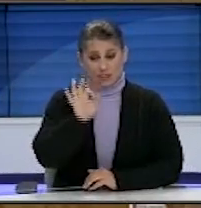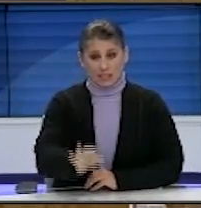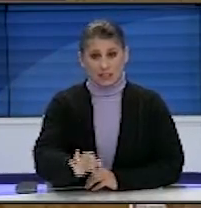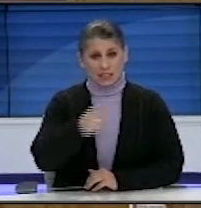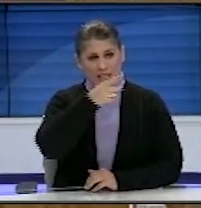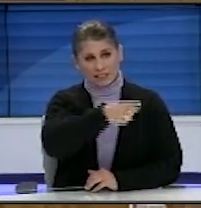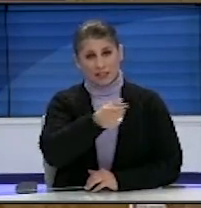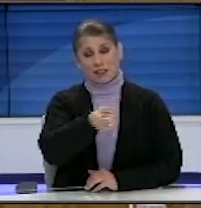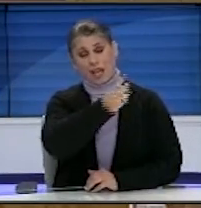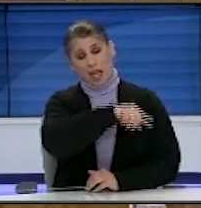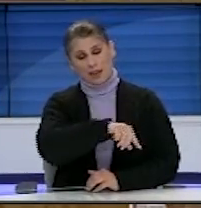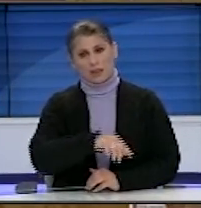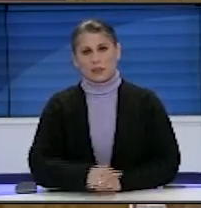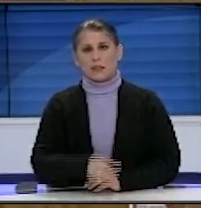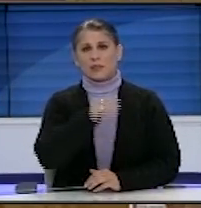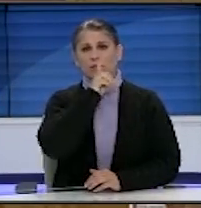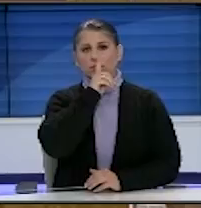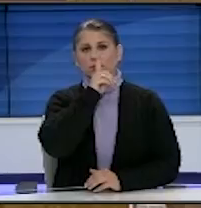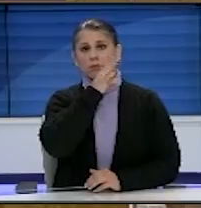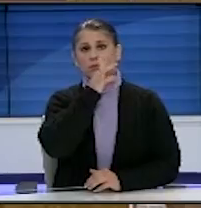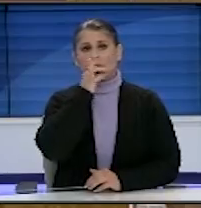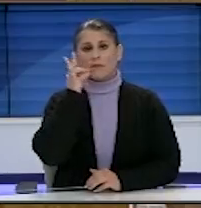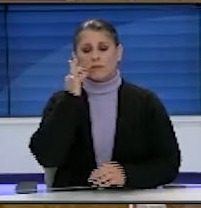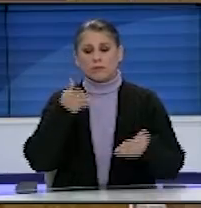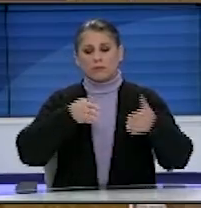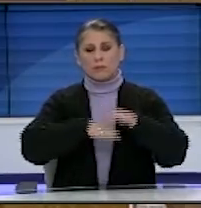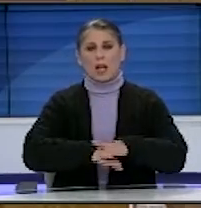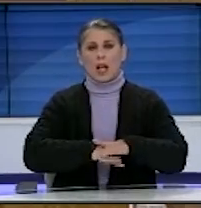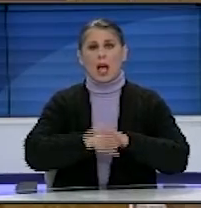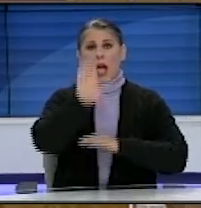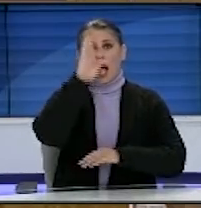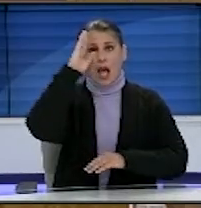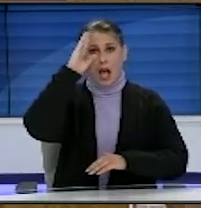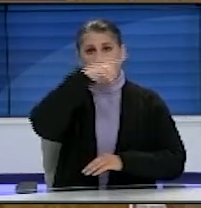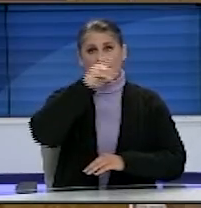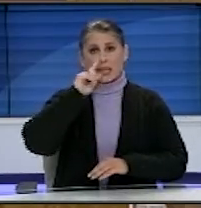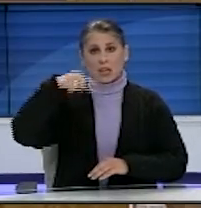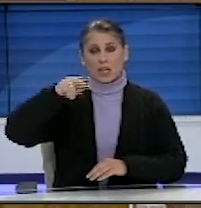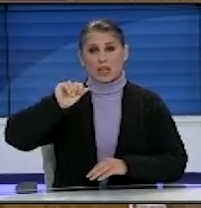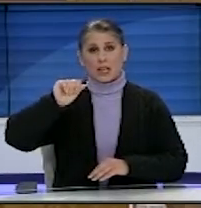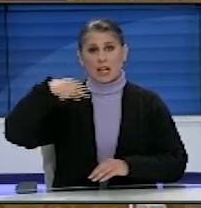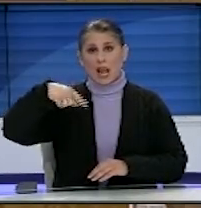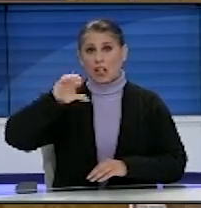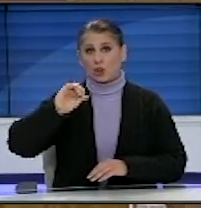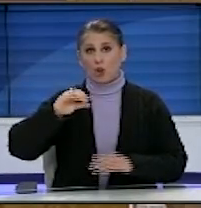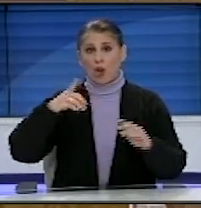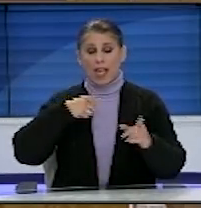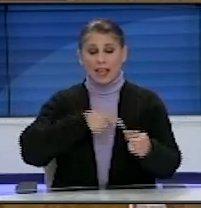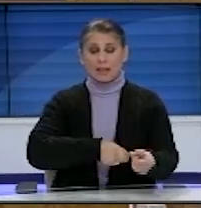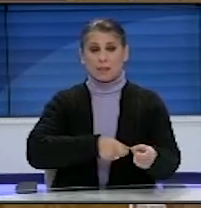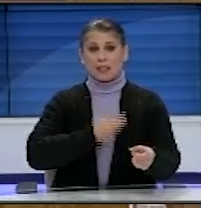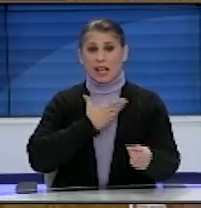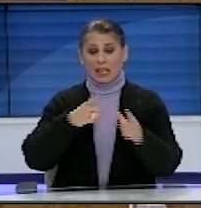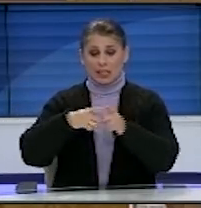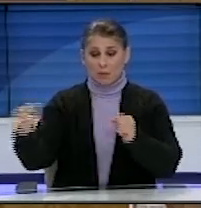και εσείς και κάποιοι άλλοι να αποσιωπήσετε τα αμερικανοατοϊκά εγκλήματα στη Ιουγκοσλαβία, στην Κύπρο, μόνο και